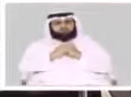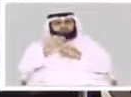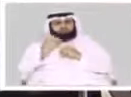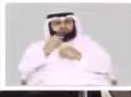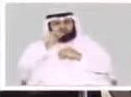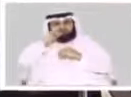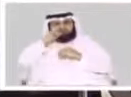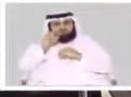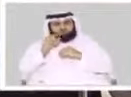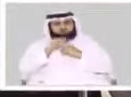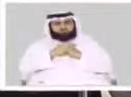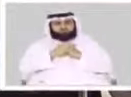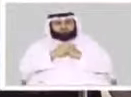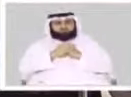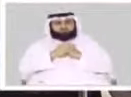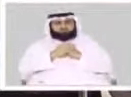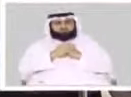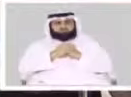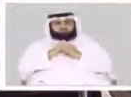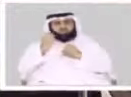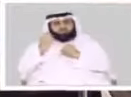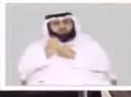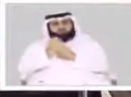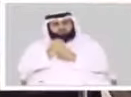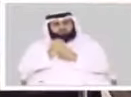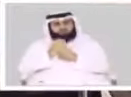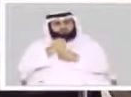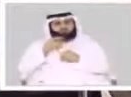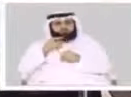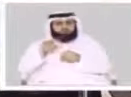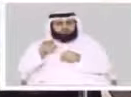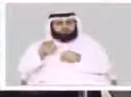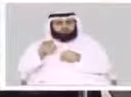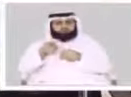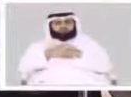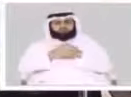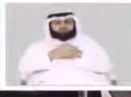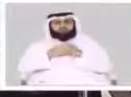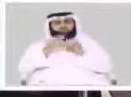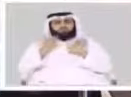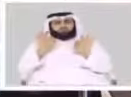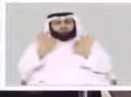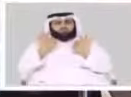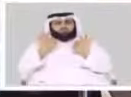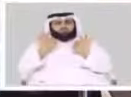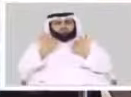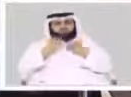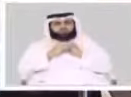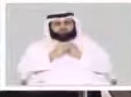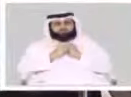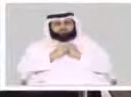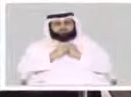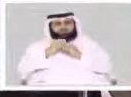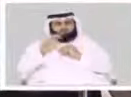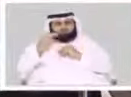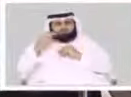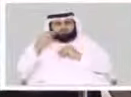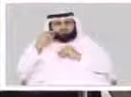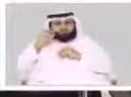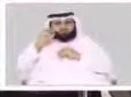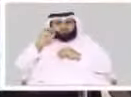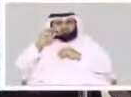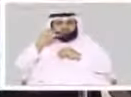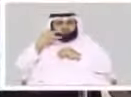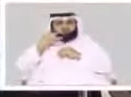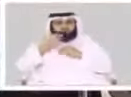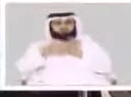محتاج إلى أن يتعامل معهم وفق منظومة كاملة هي منظومة العقد. نعم.